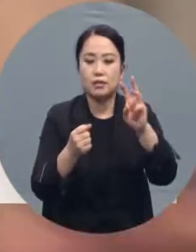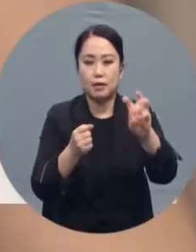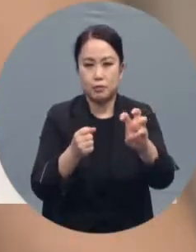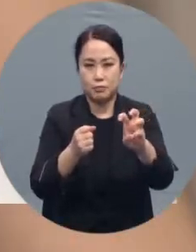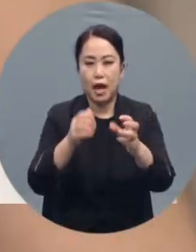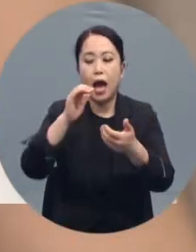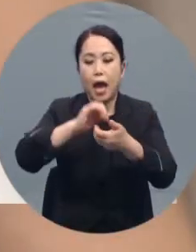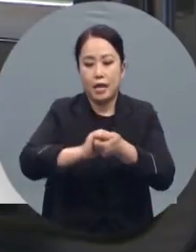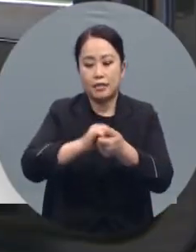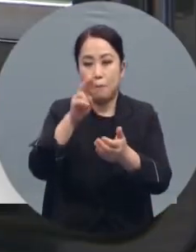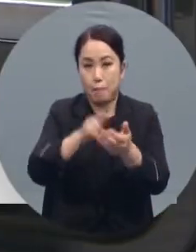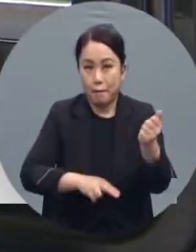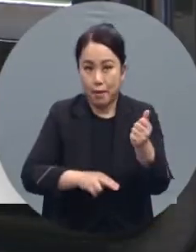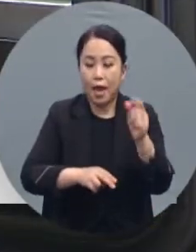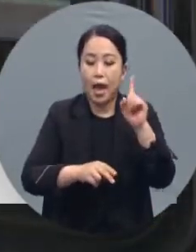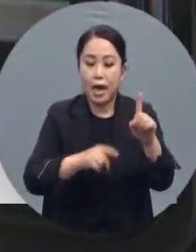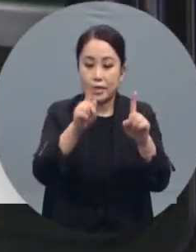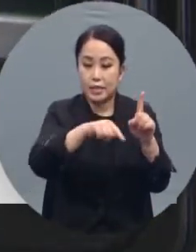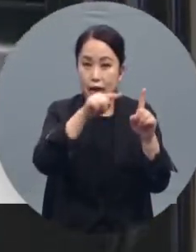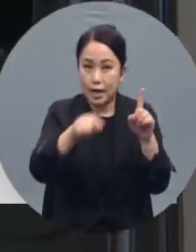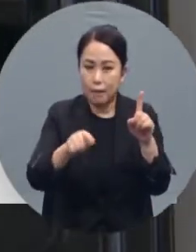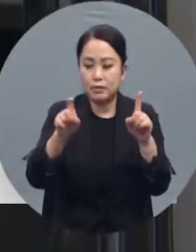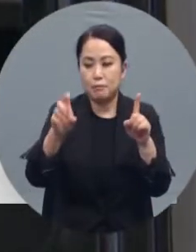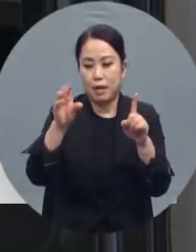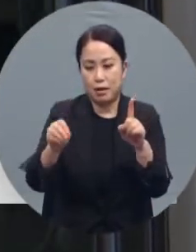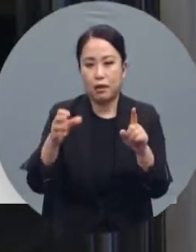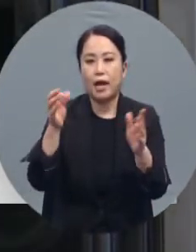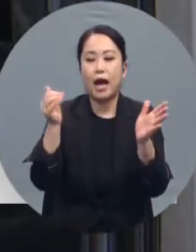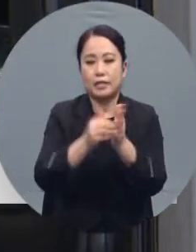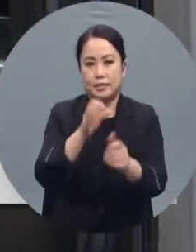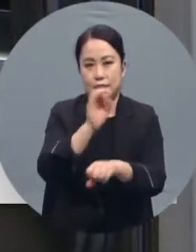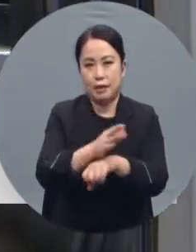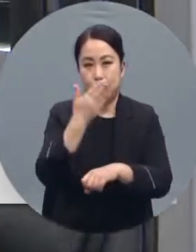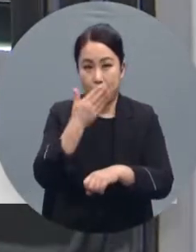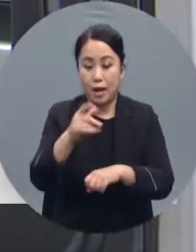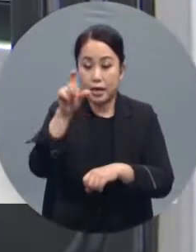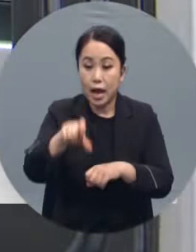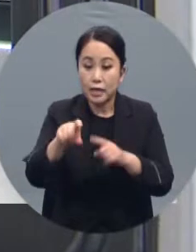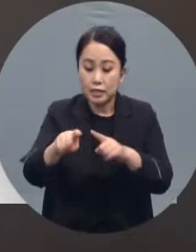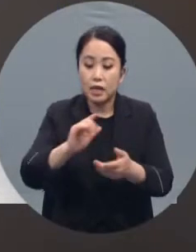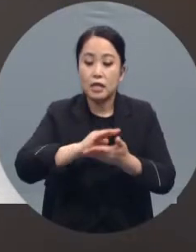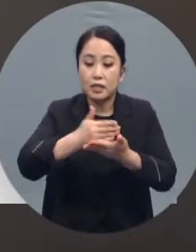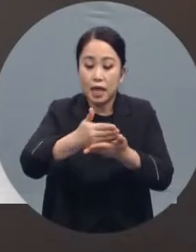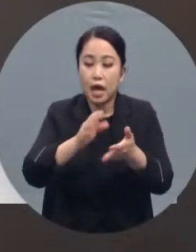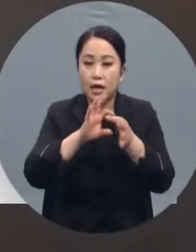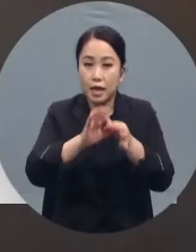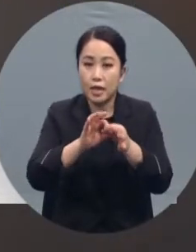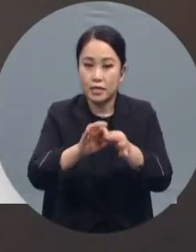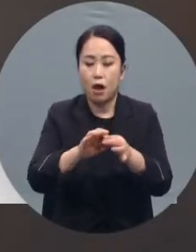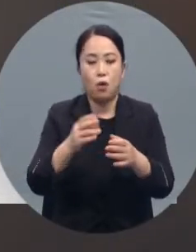판매하며 1인당 10만 원까지 구매할 수 있습니다. 이 카드는 계좌 연결 없이도